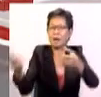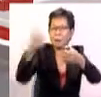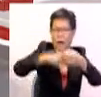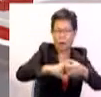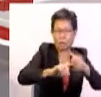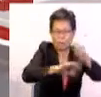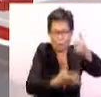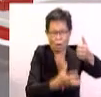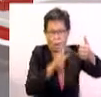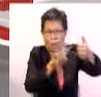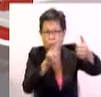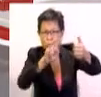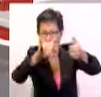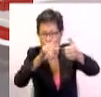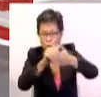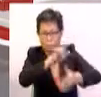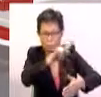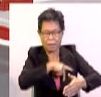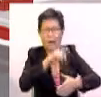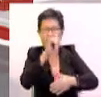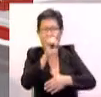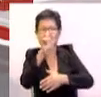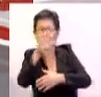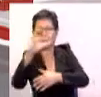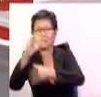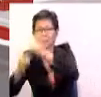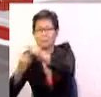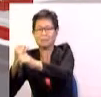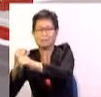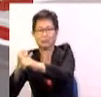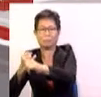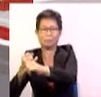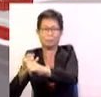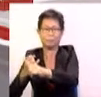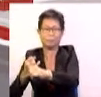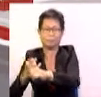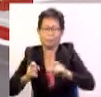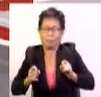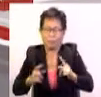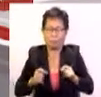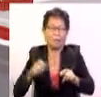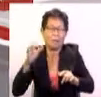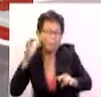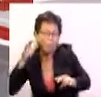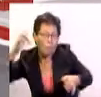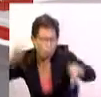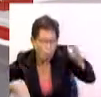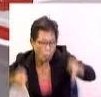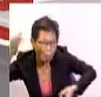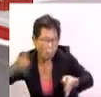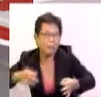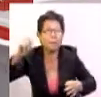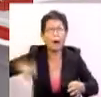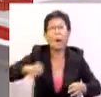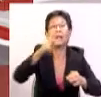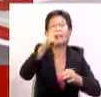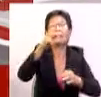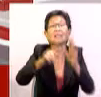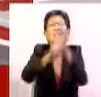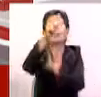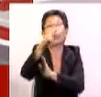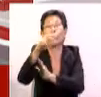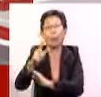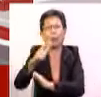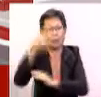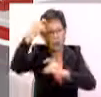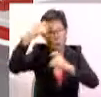dana RM42 juta milik syarikat SRC International Sdn Bhd didengar semula di Mahkamah Tinggi Kuala Lumpur. Ia susulan